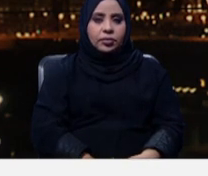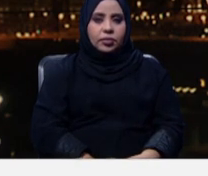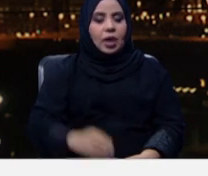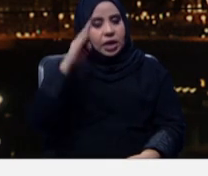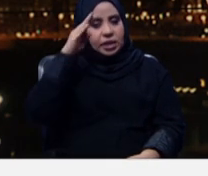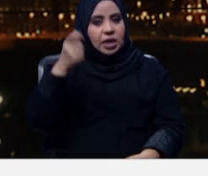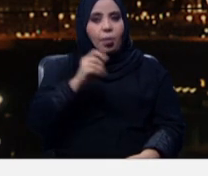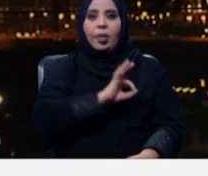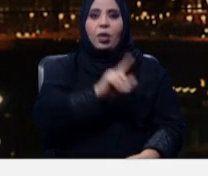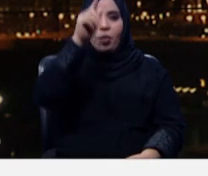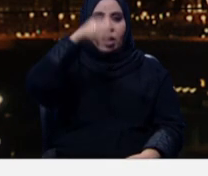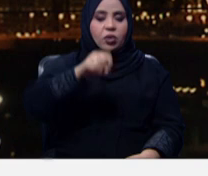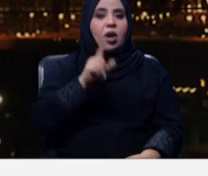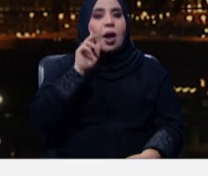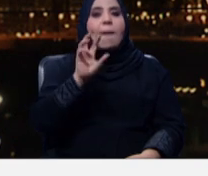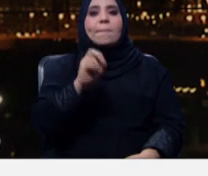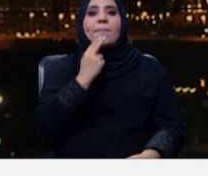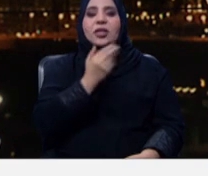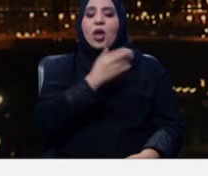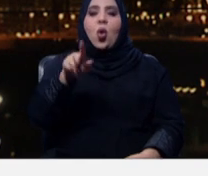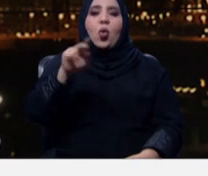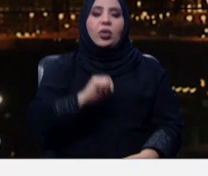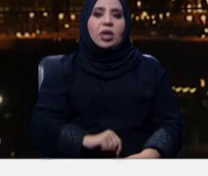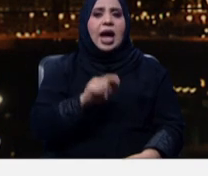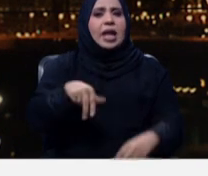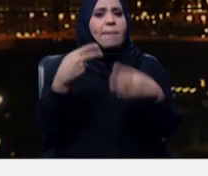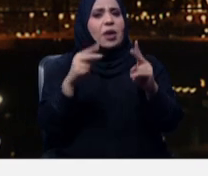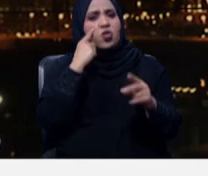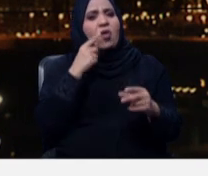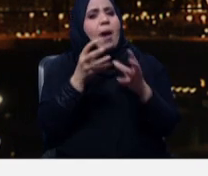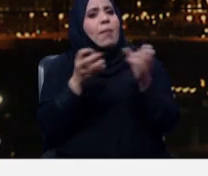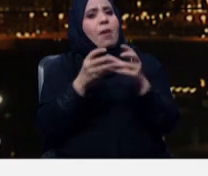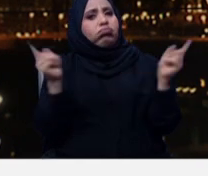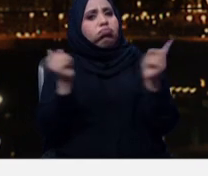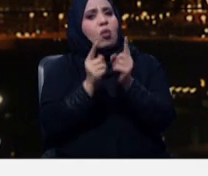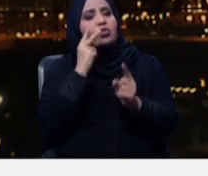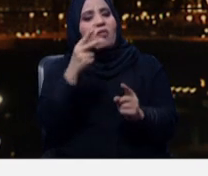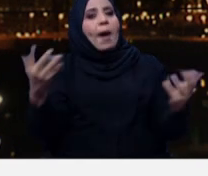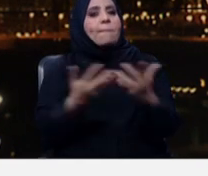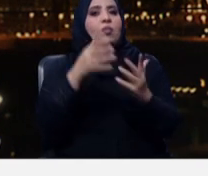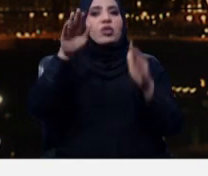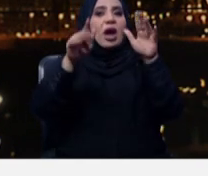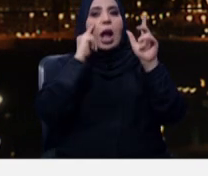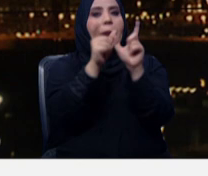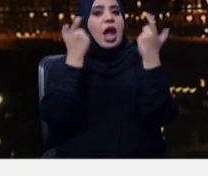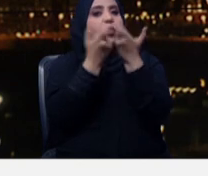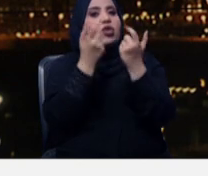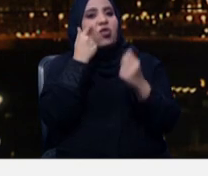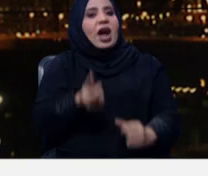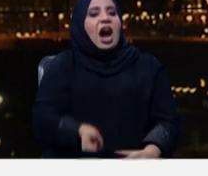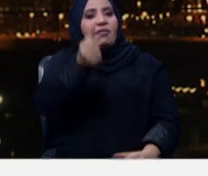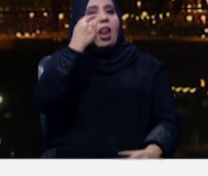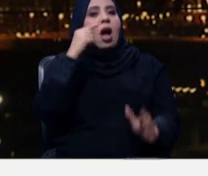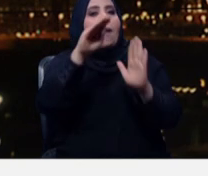السلام عليكم ورحمة الله وبركاته، مساك الله بالنور أخوي. يعني بداية لو تحدثنا عن مشاركتكم في هذه الندوة